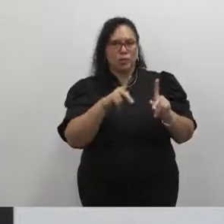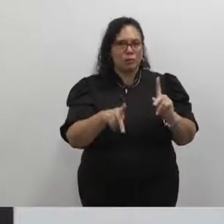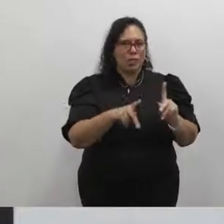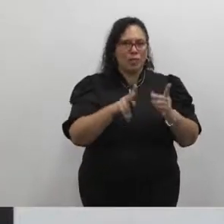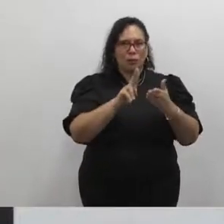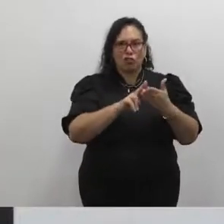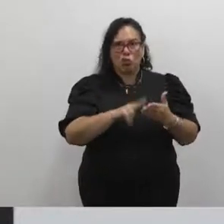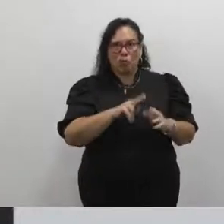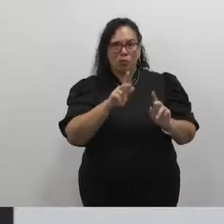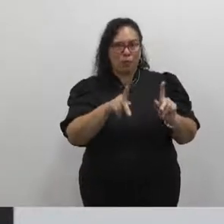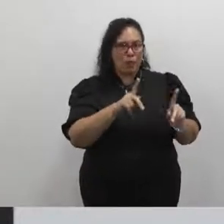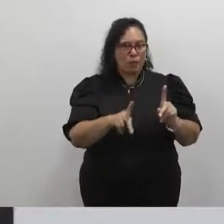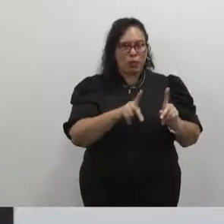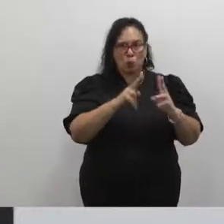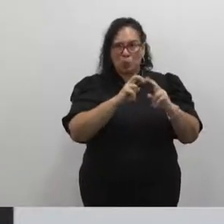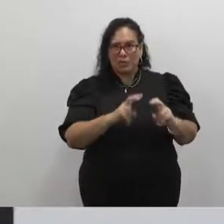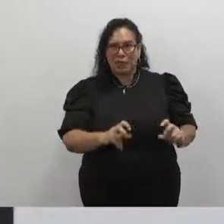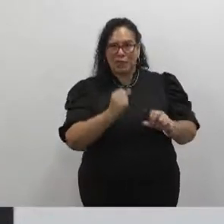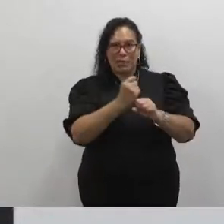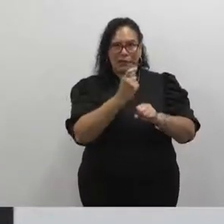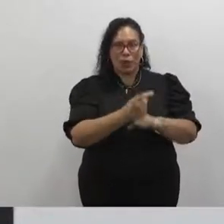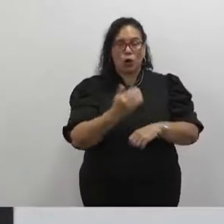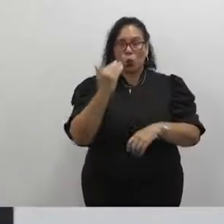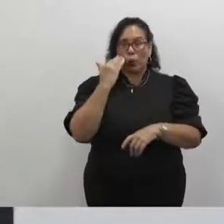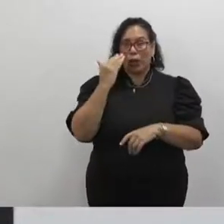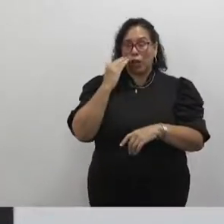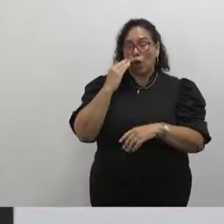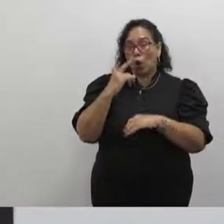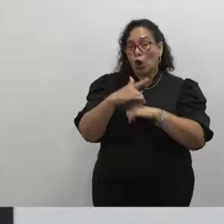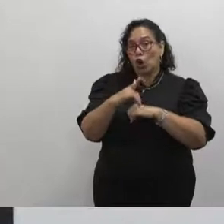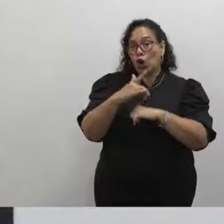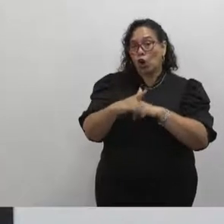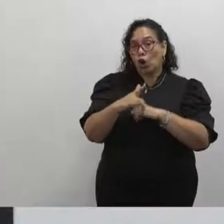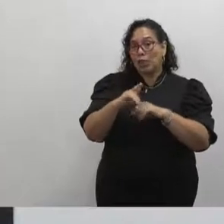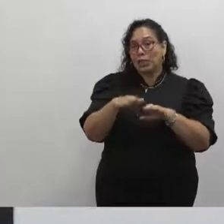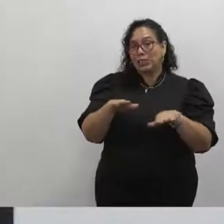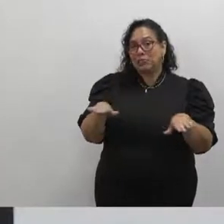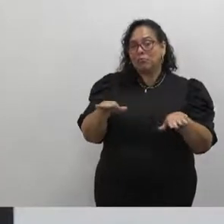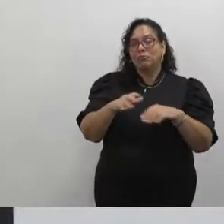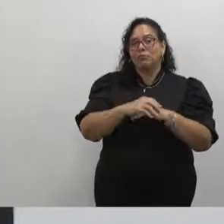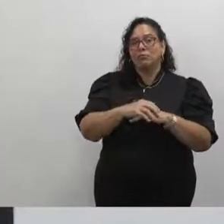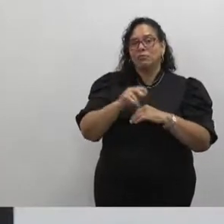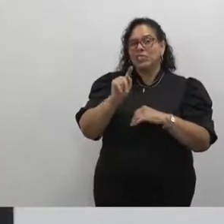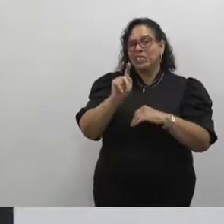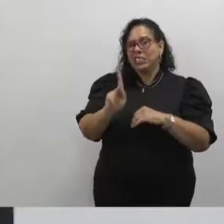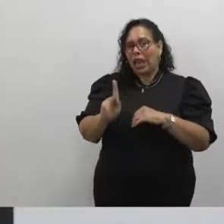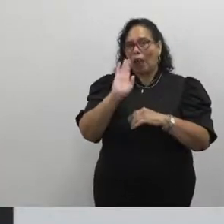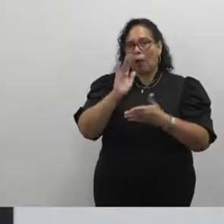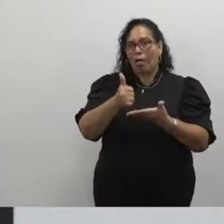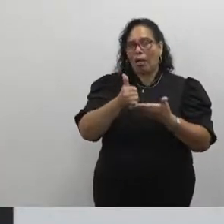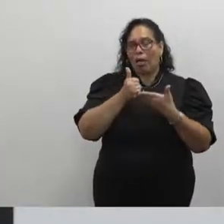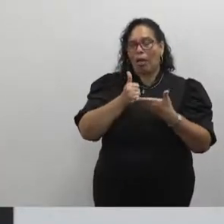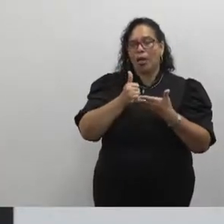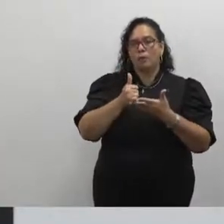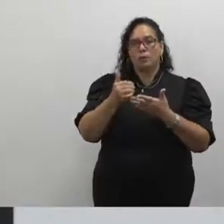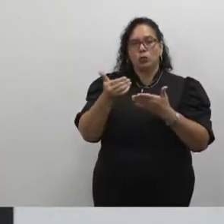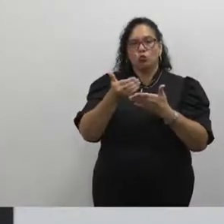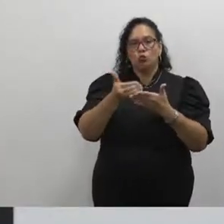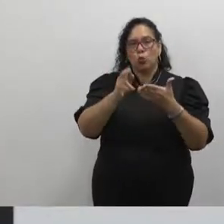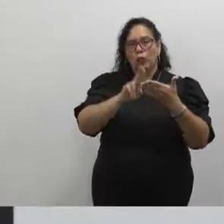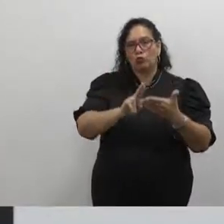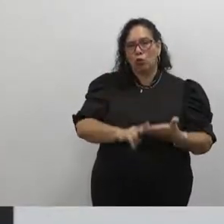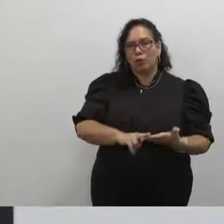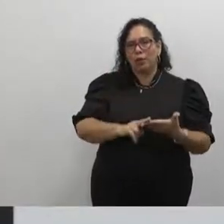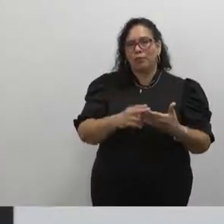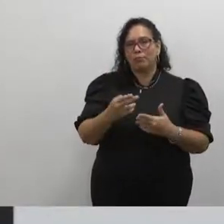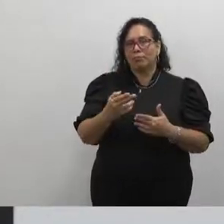đầm bay đặt bay đầm lại mà chăn cho mà chăn mà đòn ông bây giờ sẽ cái là TK sạc cũng không mấy nha có